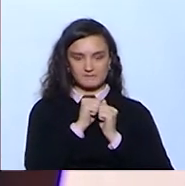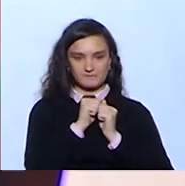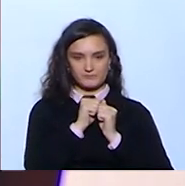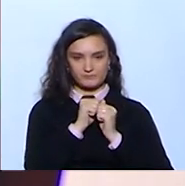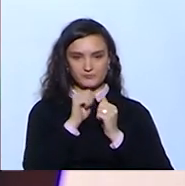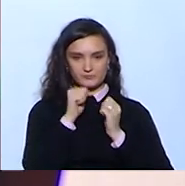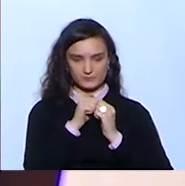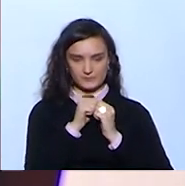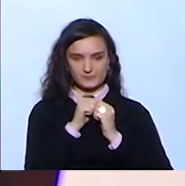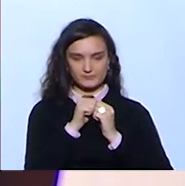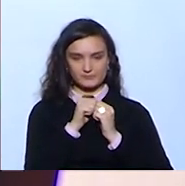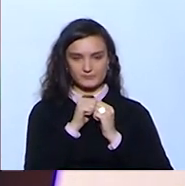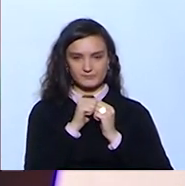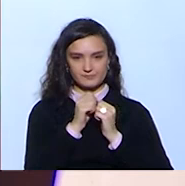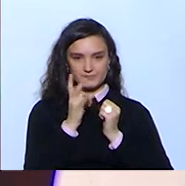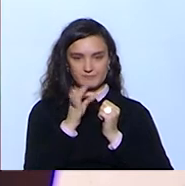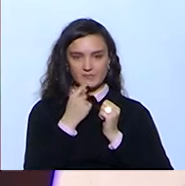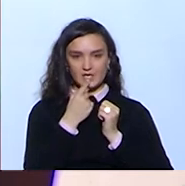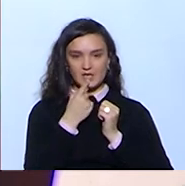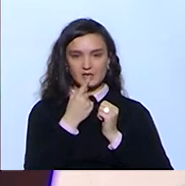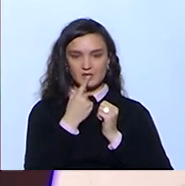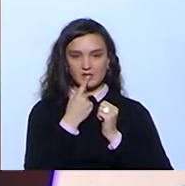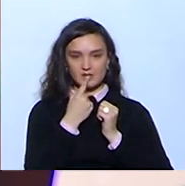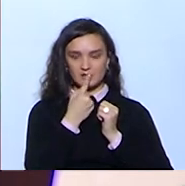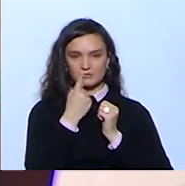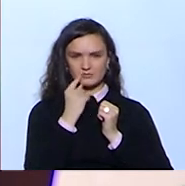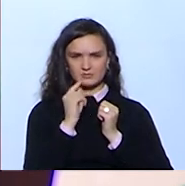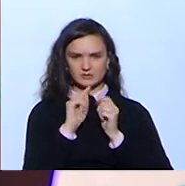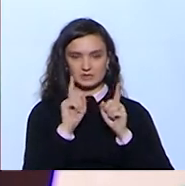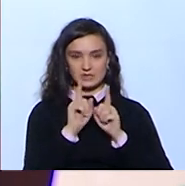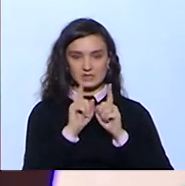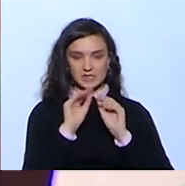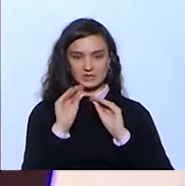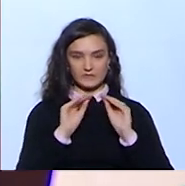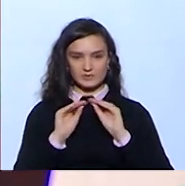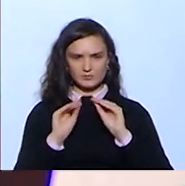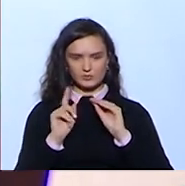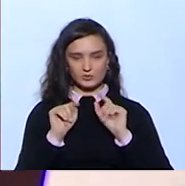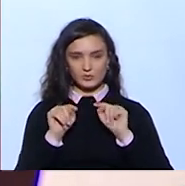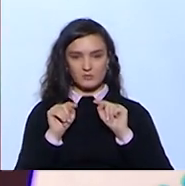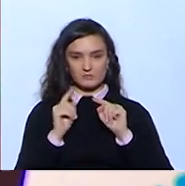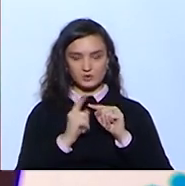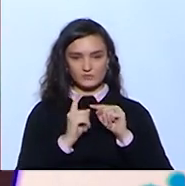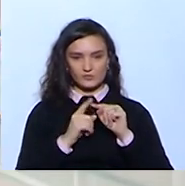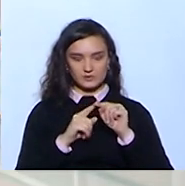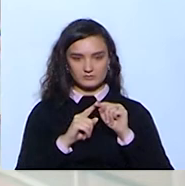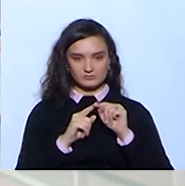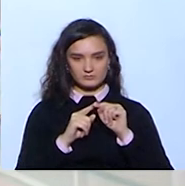რეალურად შეკრულია პირის ღრუ, მაგრამ ენა ანატომიურად ისეა განთავსებული, რომ აი ამ ძლოვან